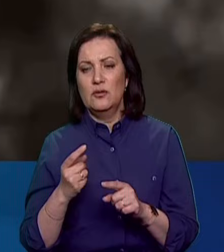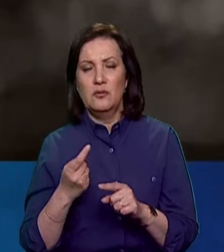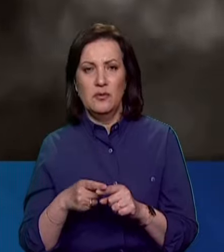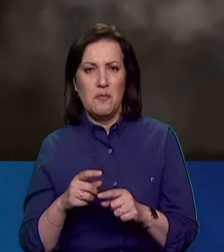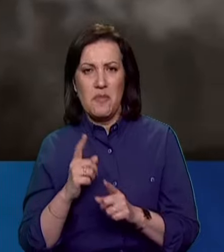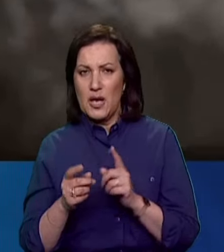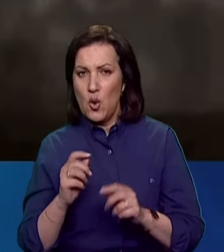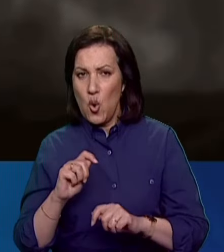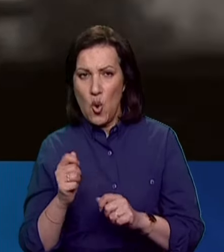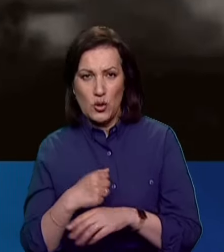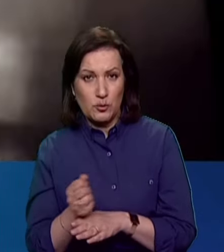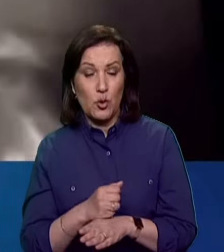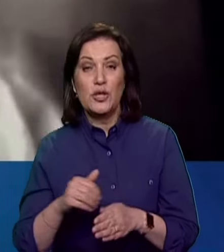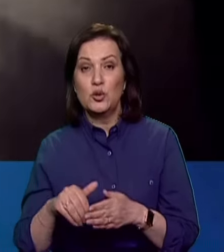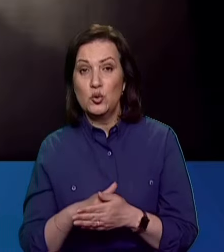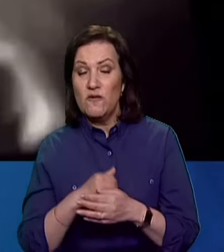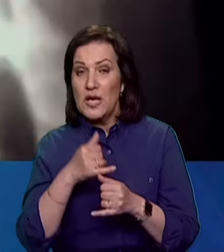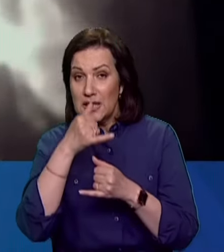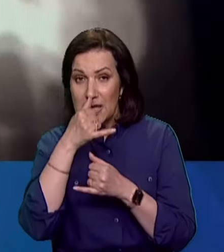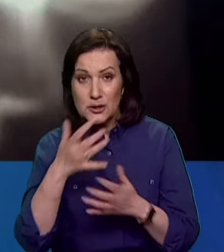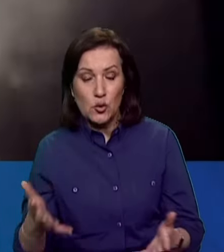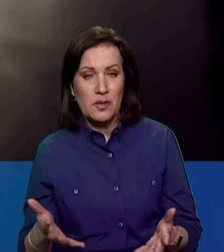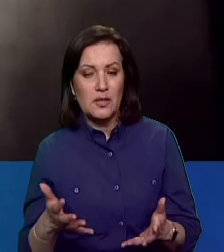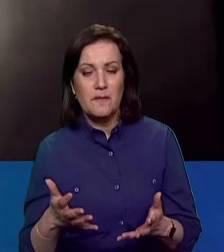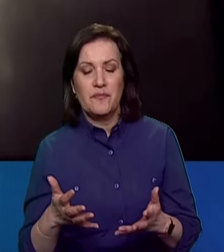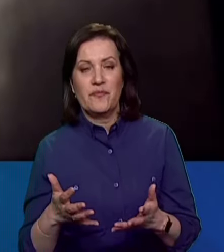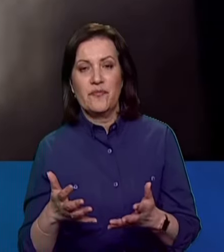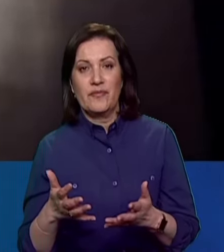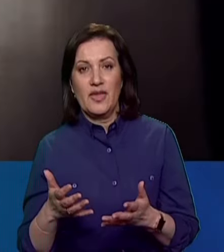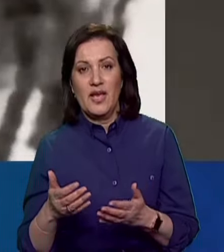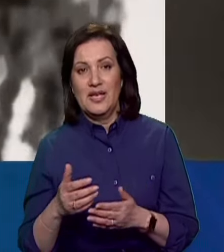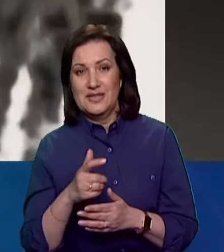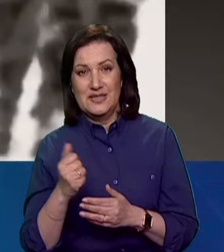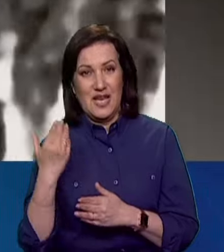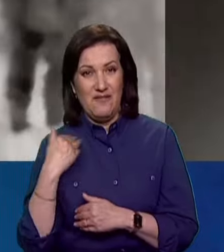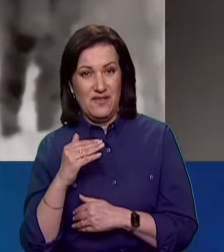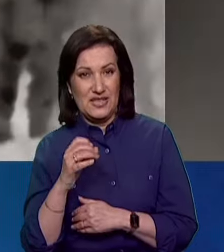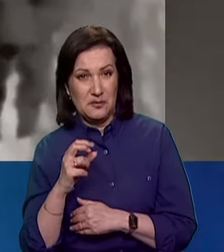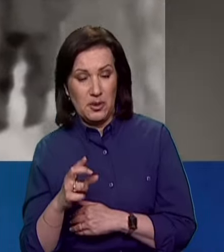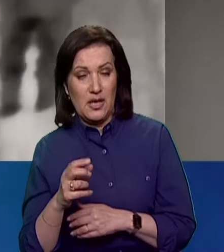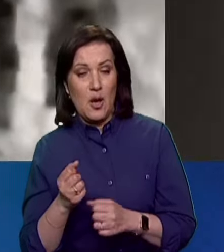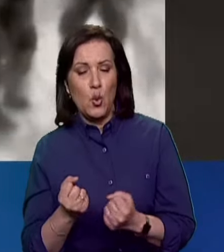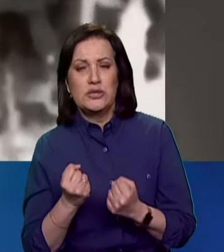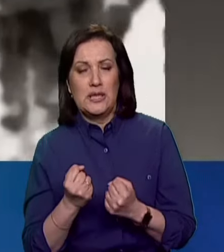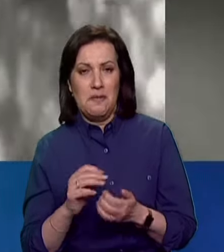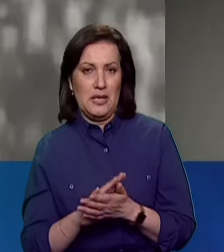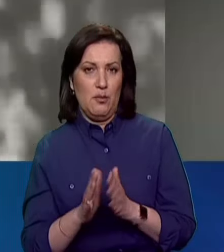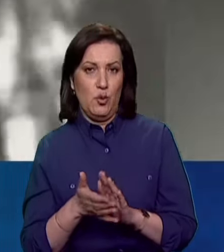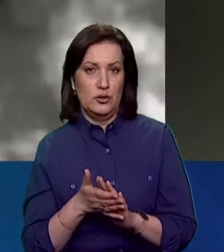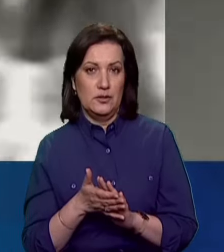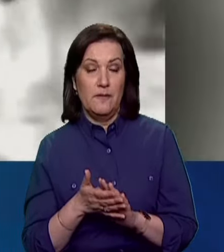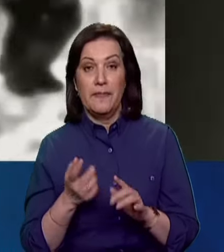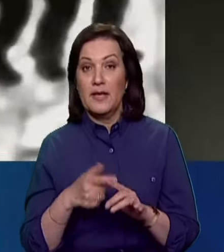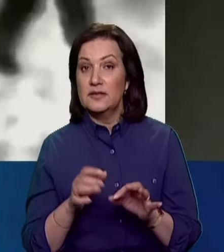демонстрували переозброєння і знову ж не зуміли, скажімо, за спинами ФСБшників-прикордонників втримати позиції.